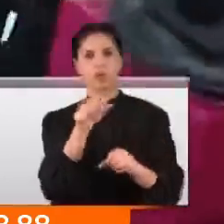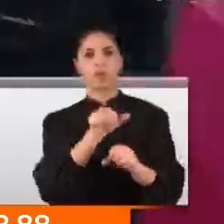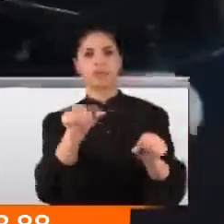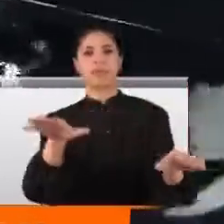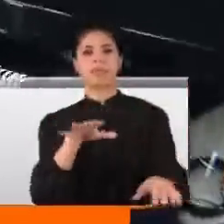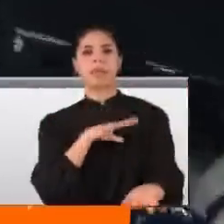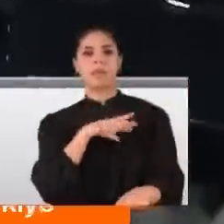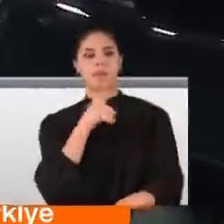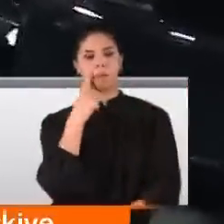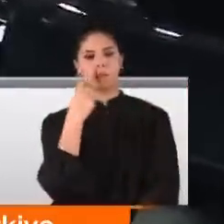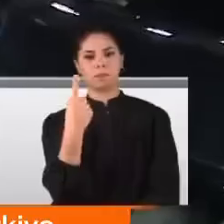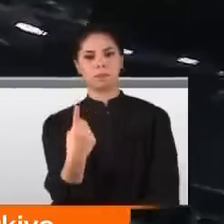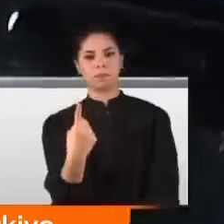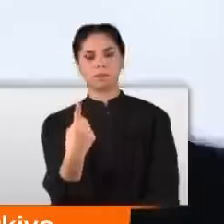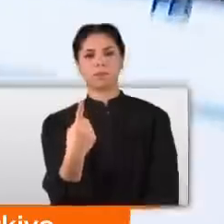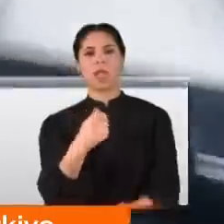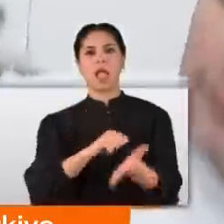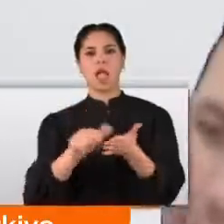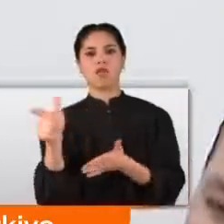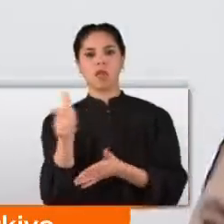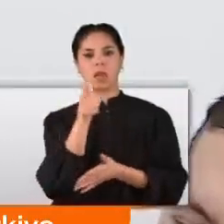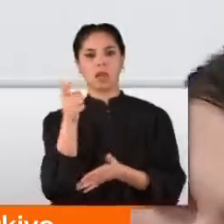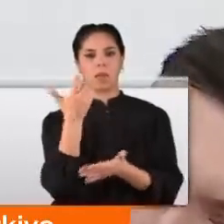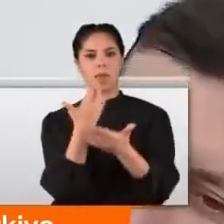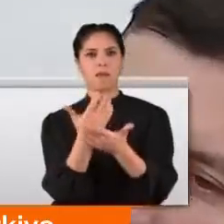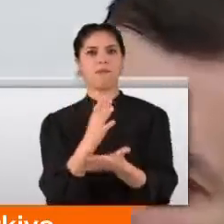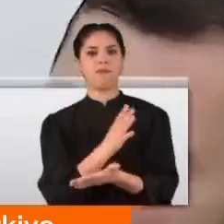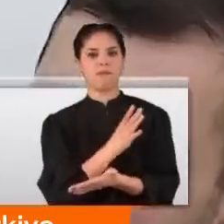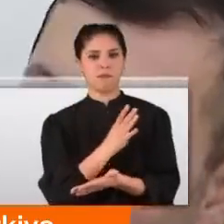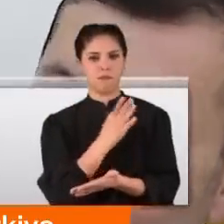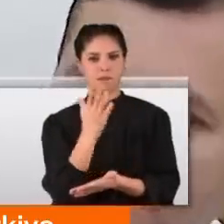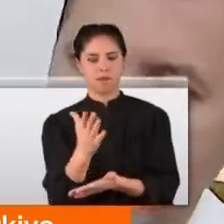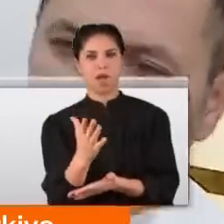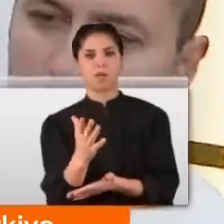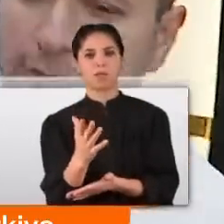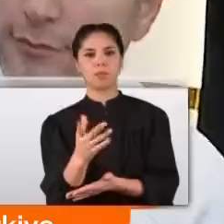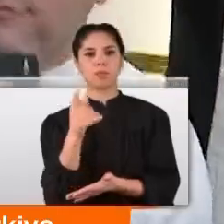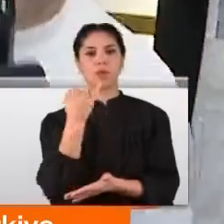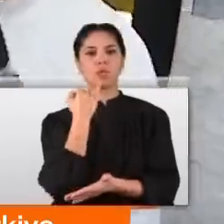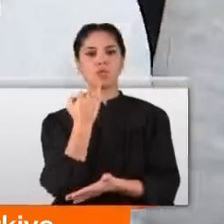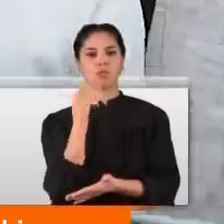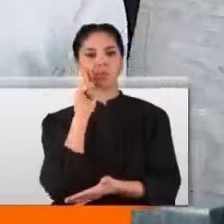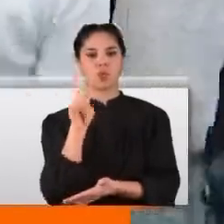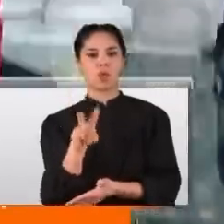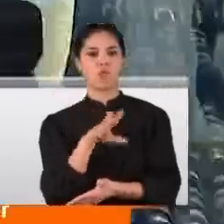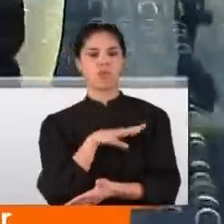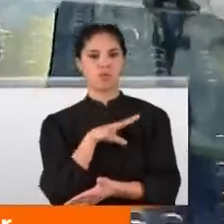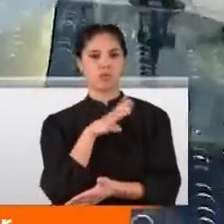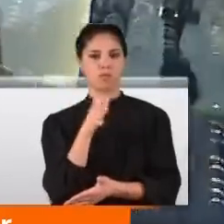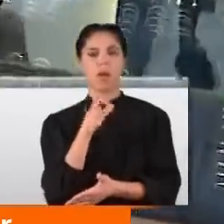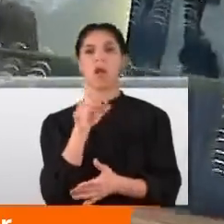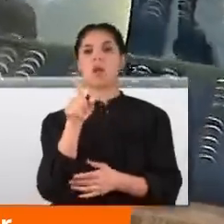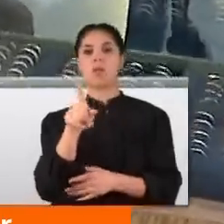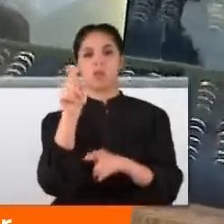sistemle karşılaşıyorsunuz. Her şey kameralar tarafından kayıt altına alınıyor ve karşıdan müşterinin de görebileceği şekilde